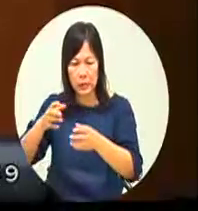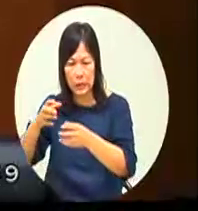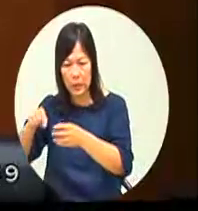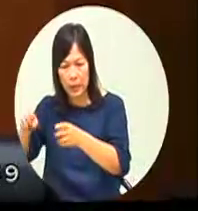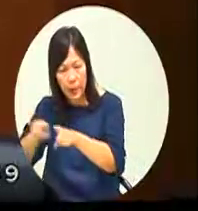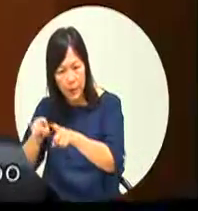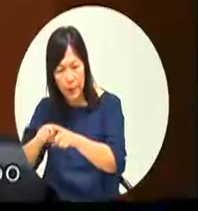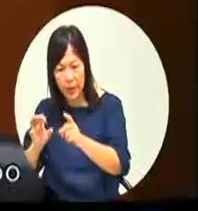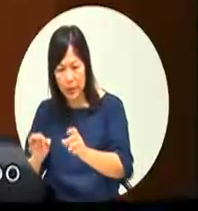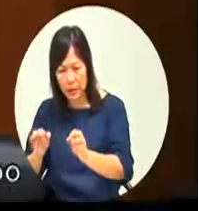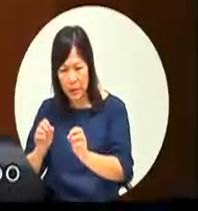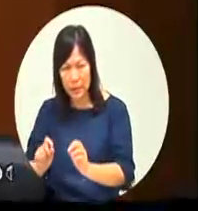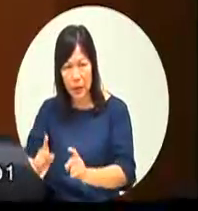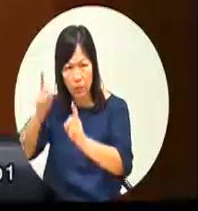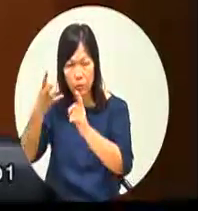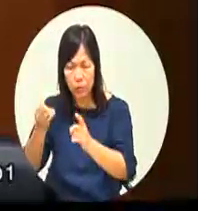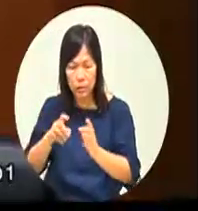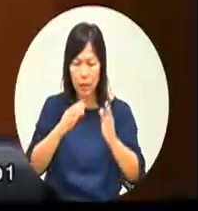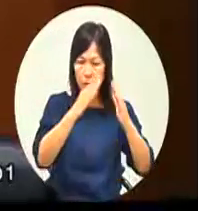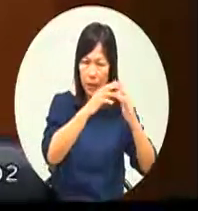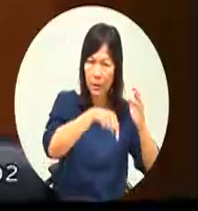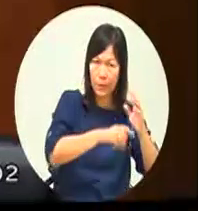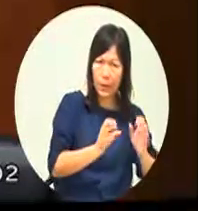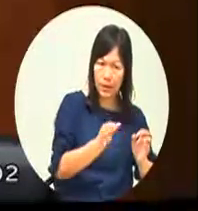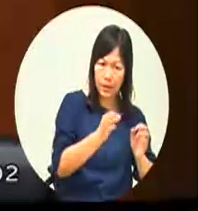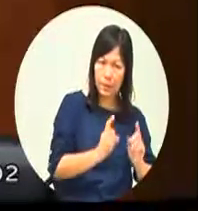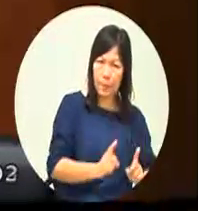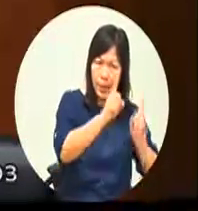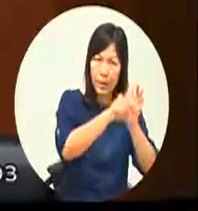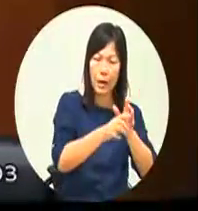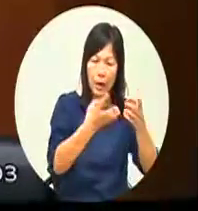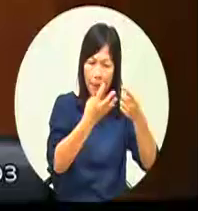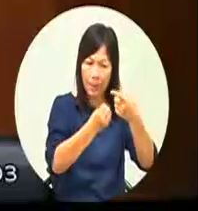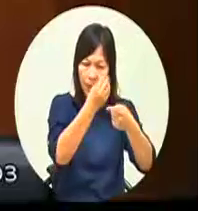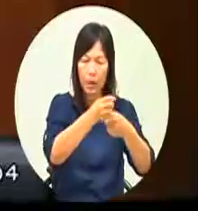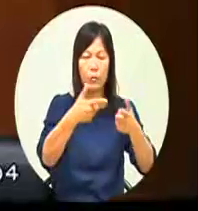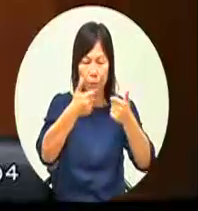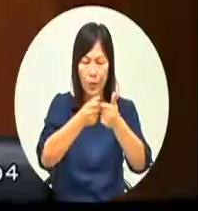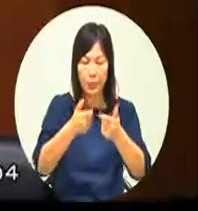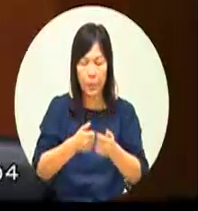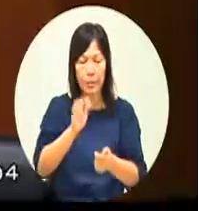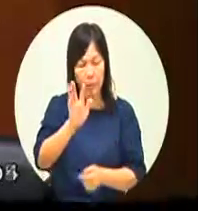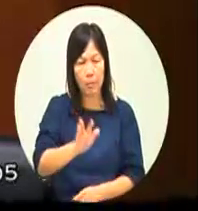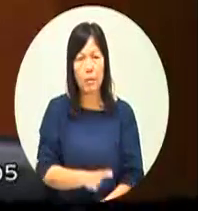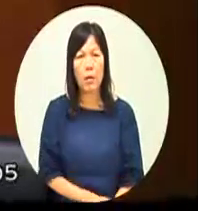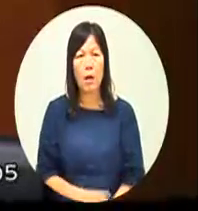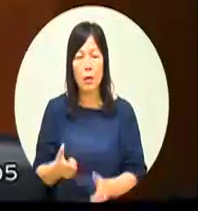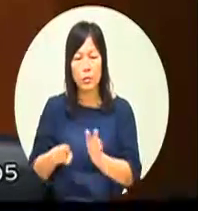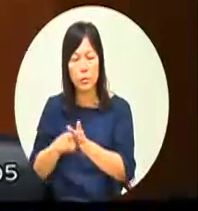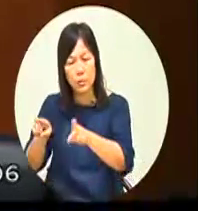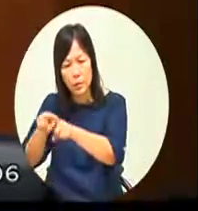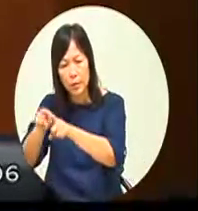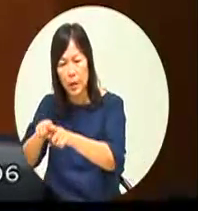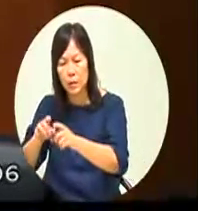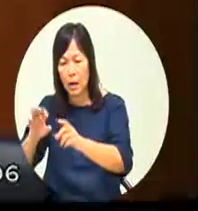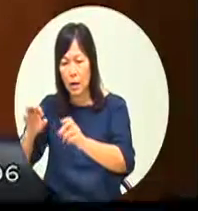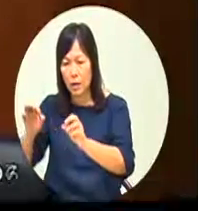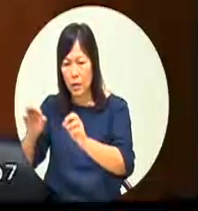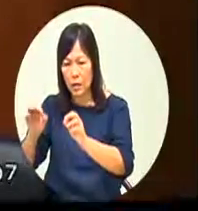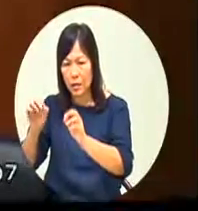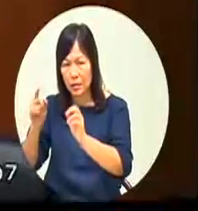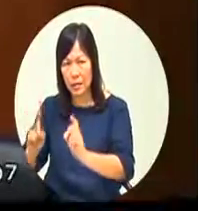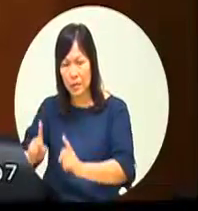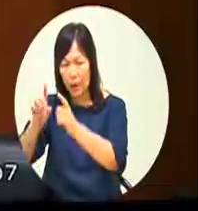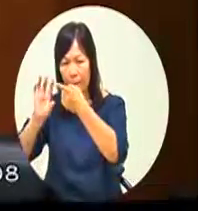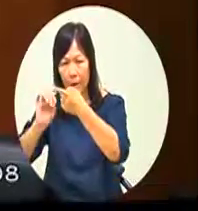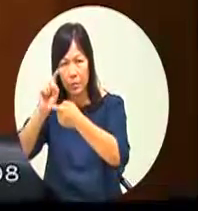你家用垃圾的部分条幅多少，你那个比例是要合理的。你不能说事业用废弃物只条5%，那